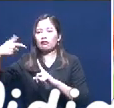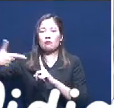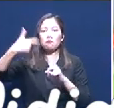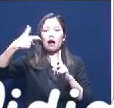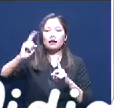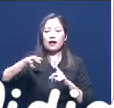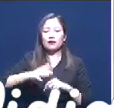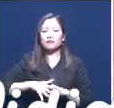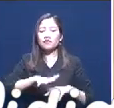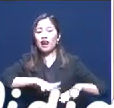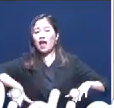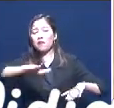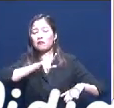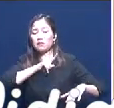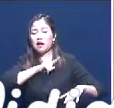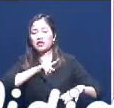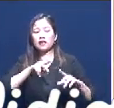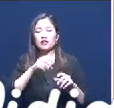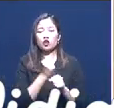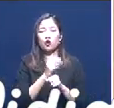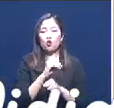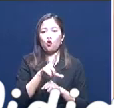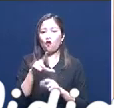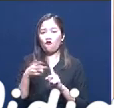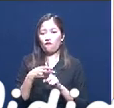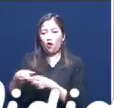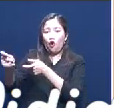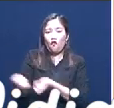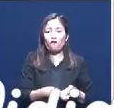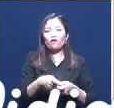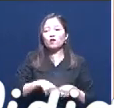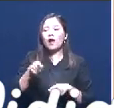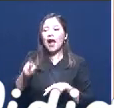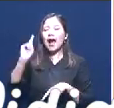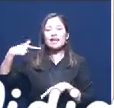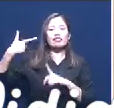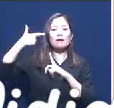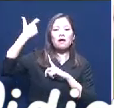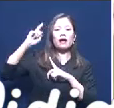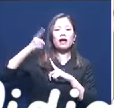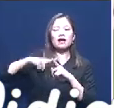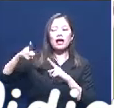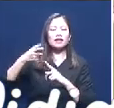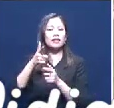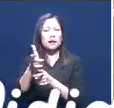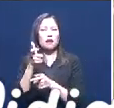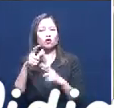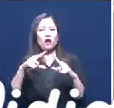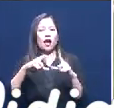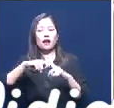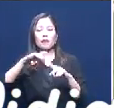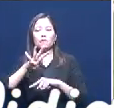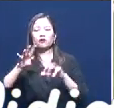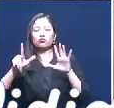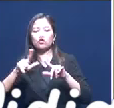Lapangan golf pribadi milik Trump kini sedang dijaga ketat petugas setelah penembakan terhadap Trump. Senapan jenis AK-47 dan dua buah tas